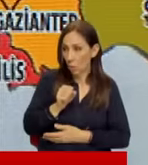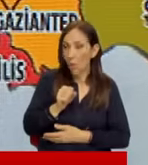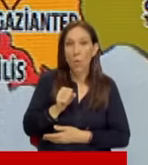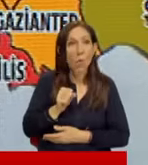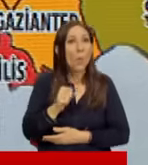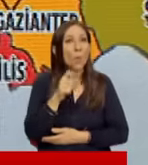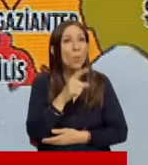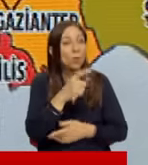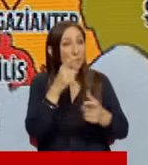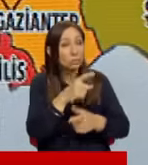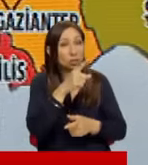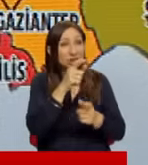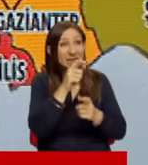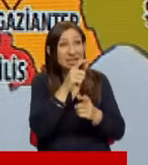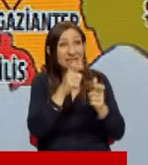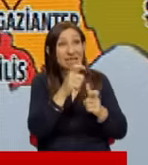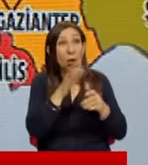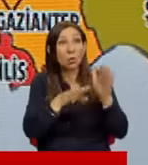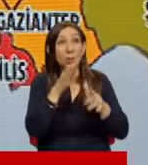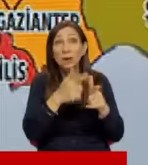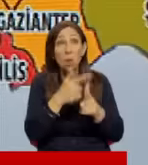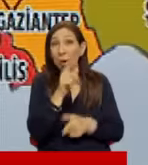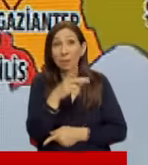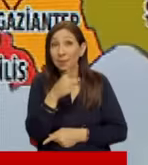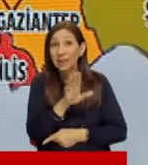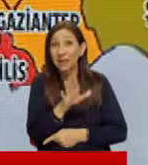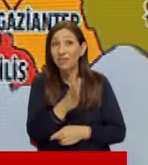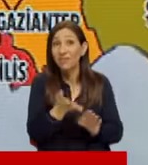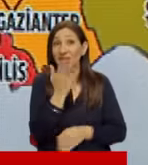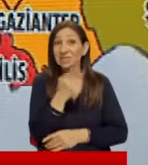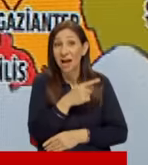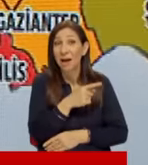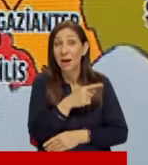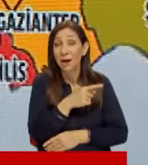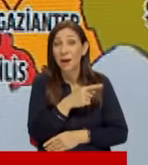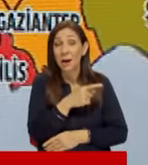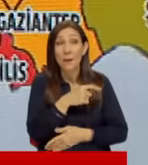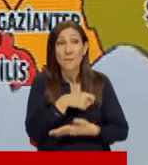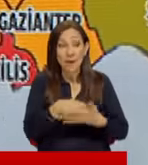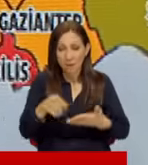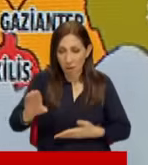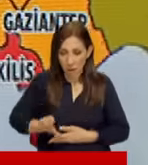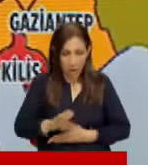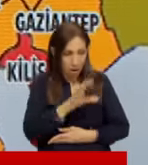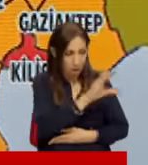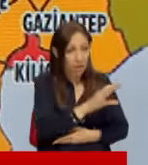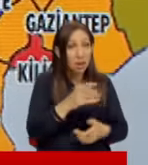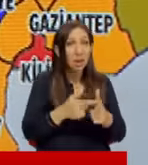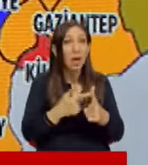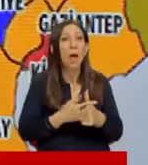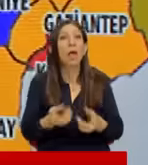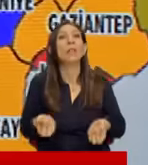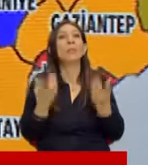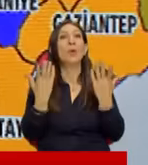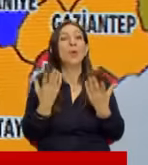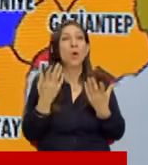bu kentlerin hiçbirinde, bu ilçelerin hiçbirindeki ortalama kira 17 bin değil, 17 binden fazla. Kesinlikle. Ya maaşın tümünü versen kira bitmiyor. Yani kiraya